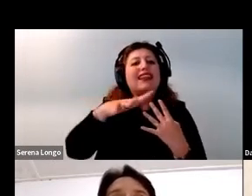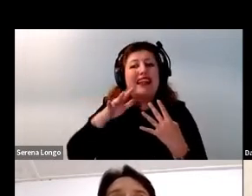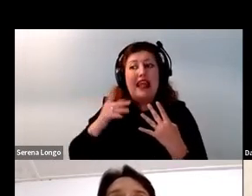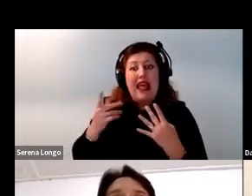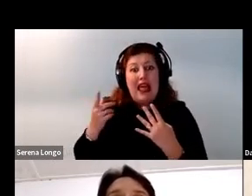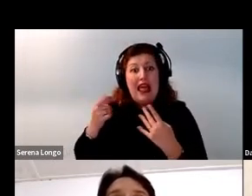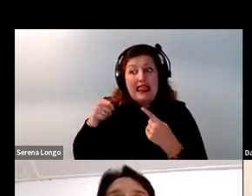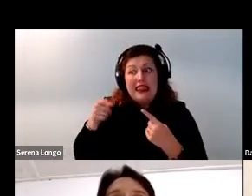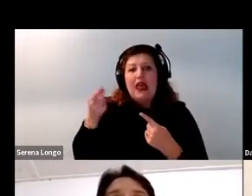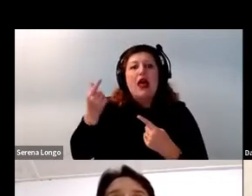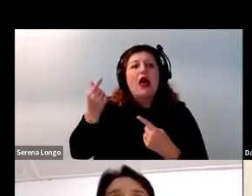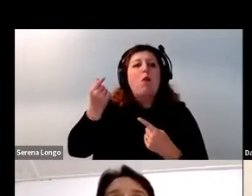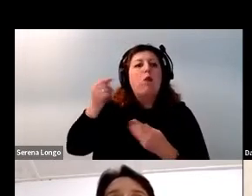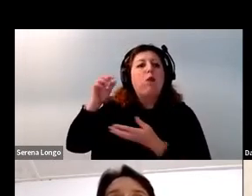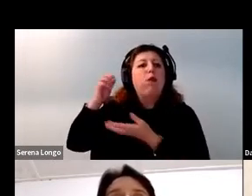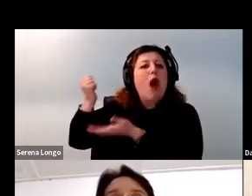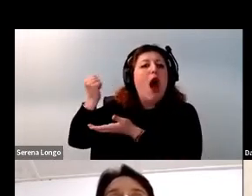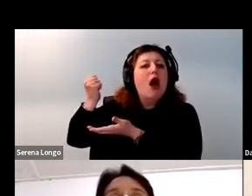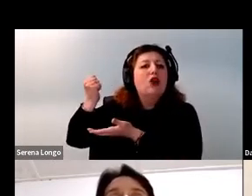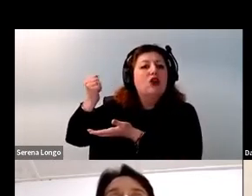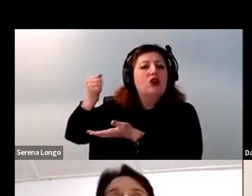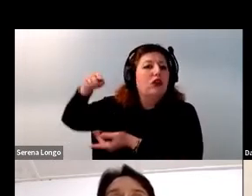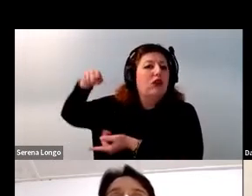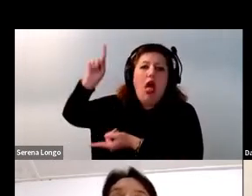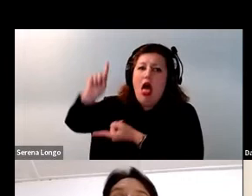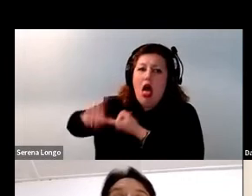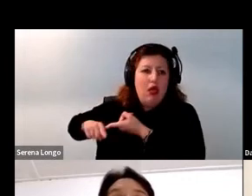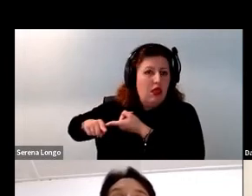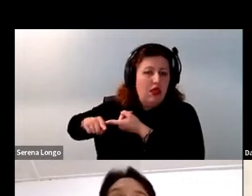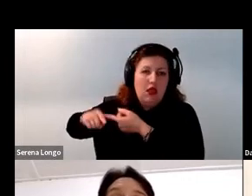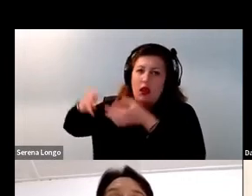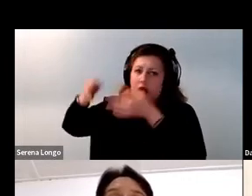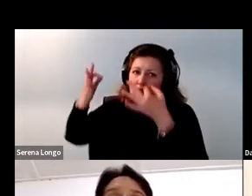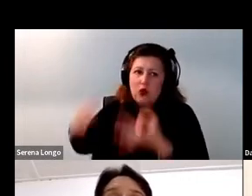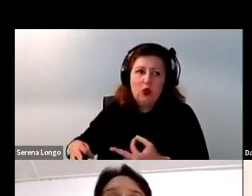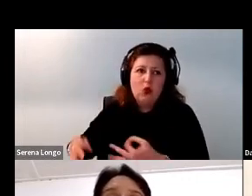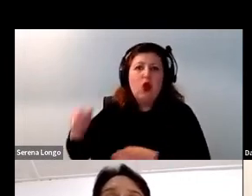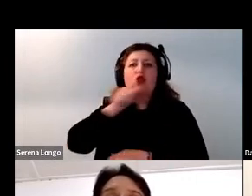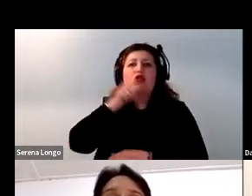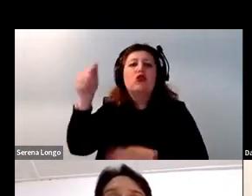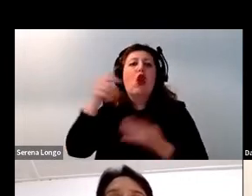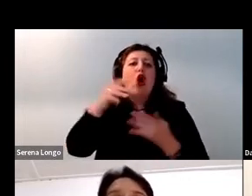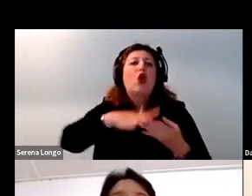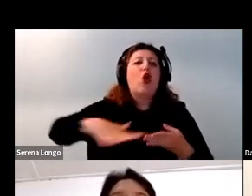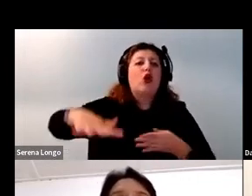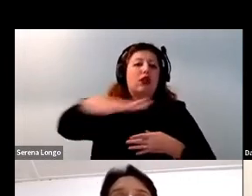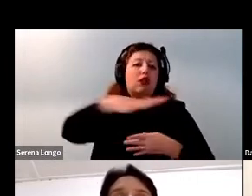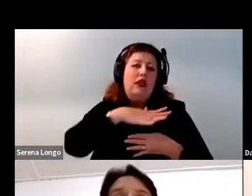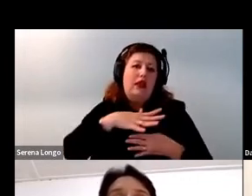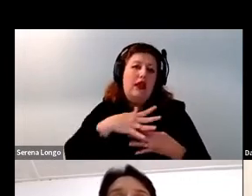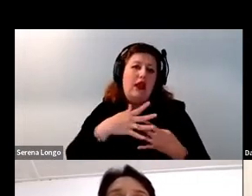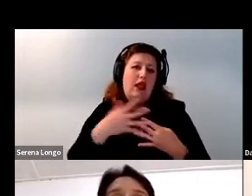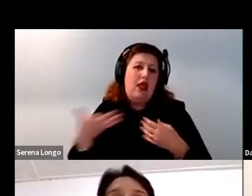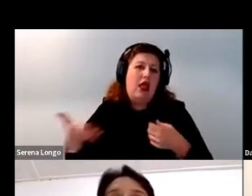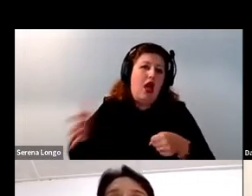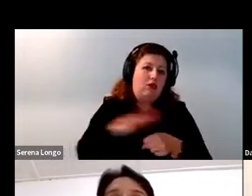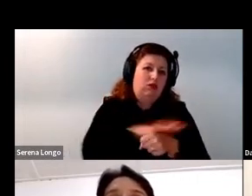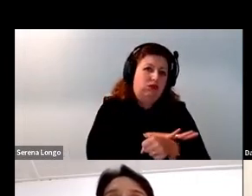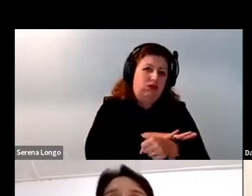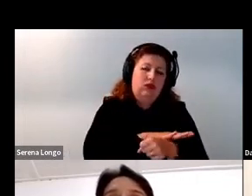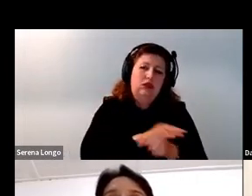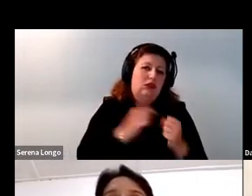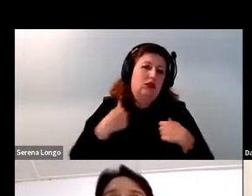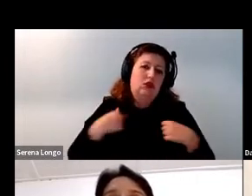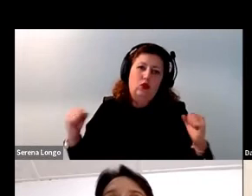mangiato il budget per, non dico quasi tutto il resto, ma... Quindi la scelta purtroppo